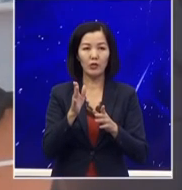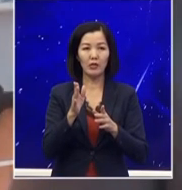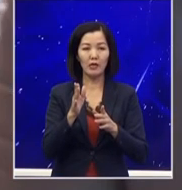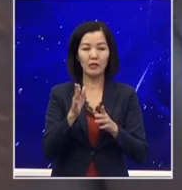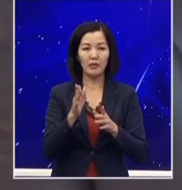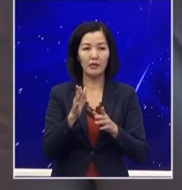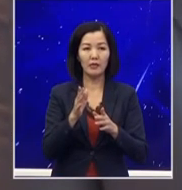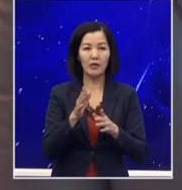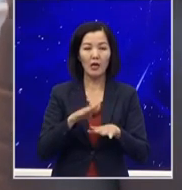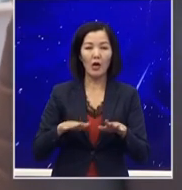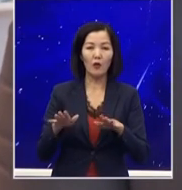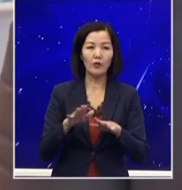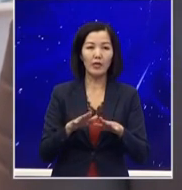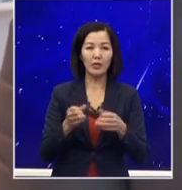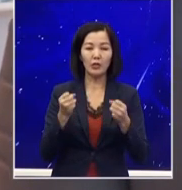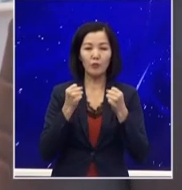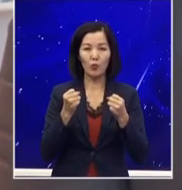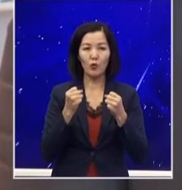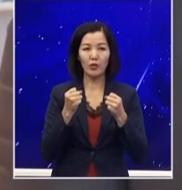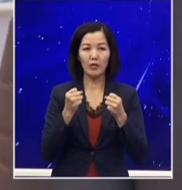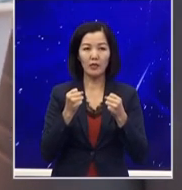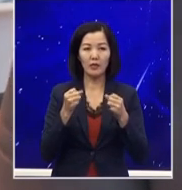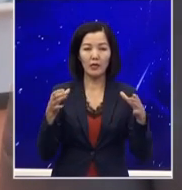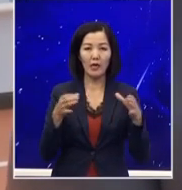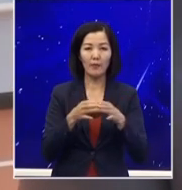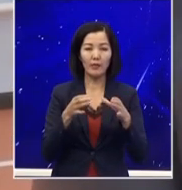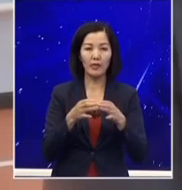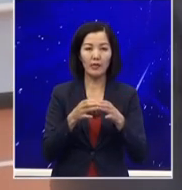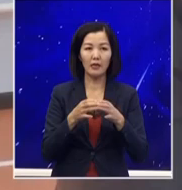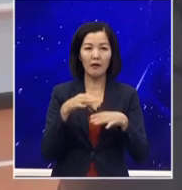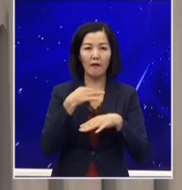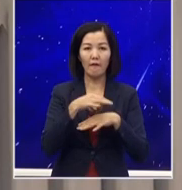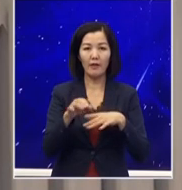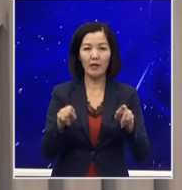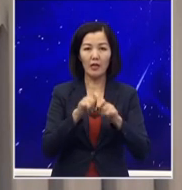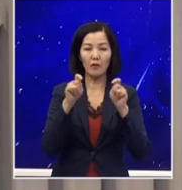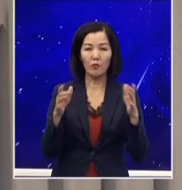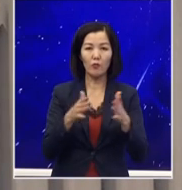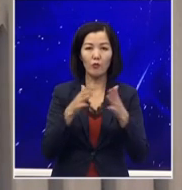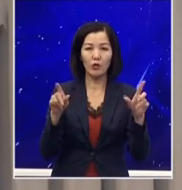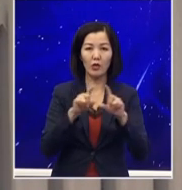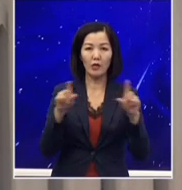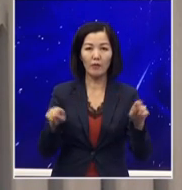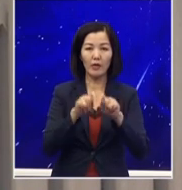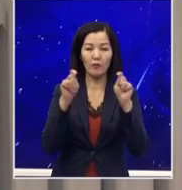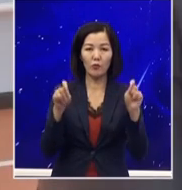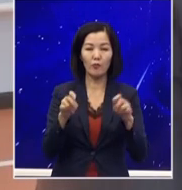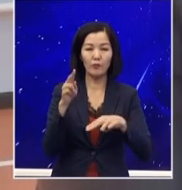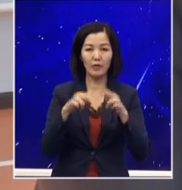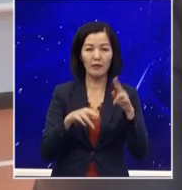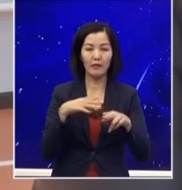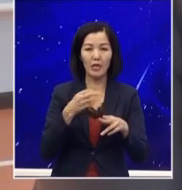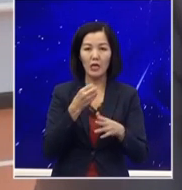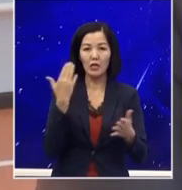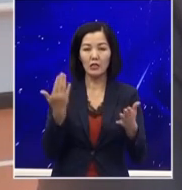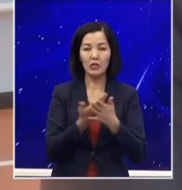жаңағы спорт комитетіне қарайды, және филиалы болып, осы жерде үлкен ғимарат болып бой көтерді. Тек қана қуаныш